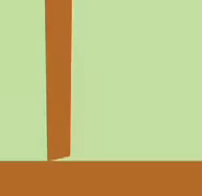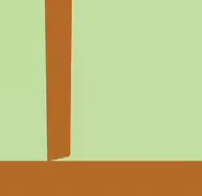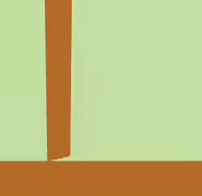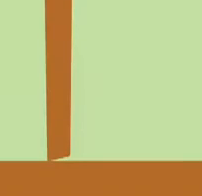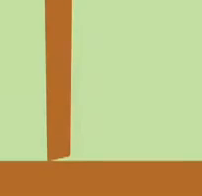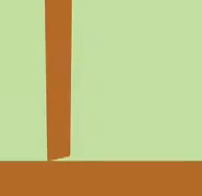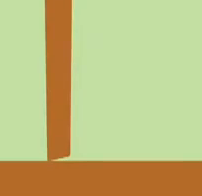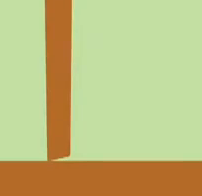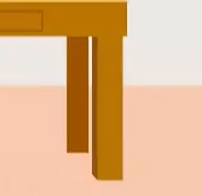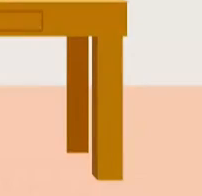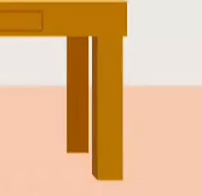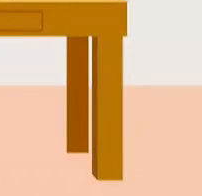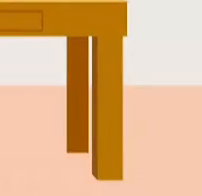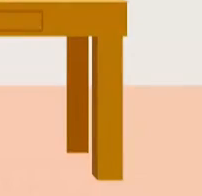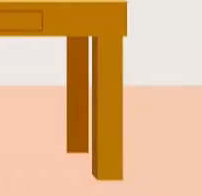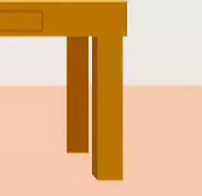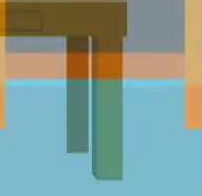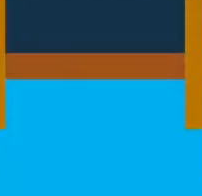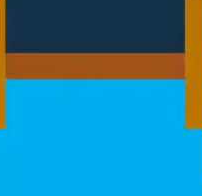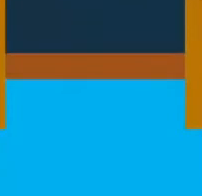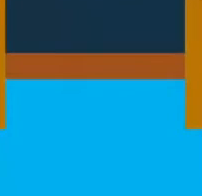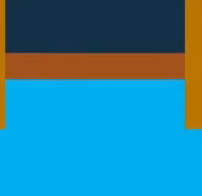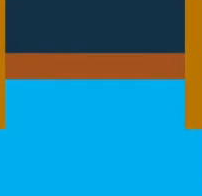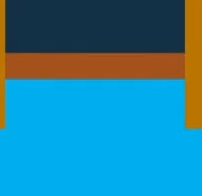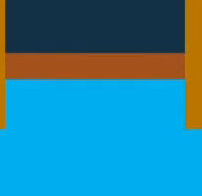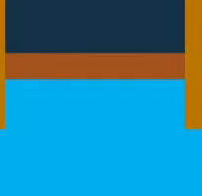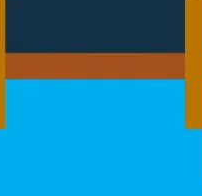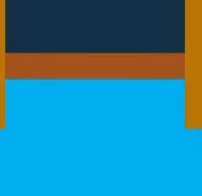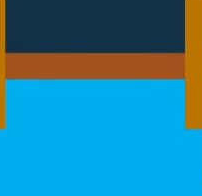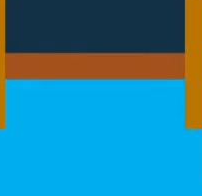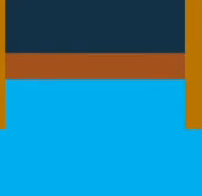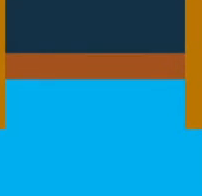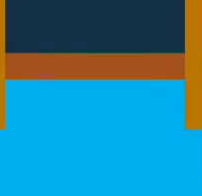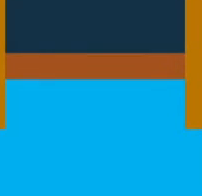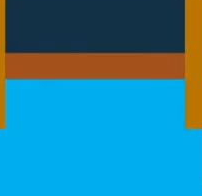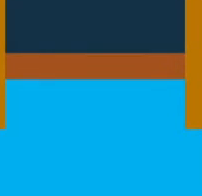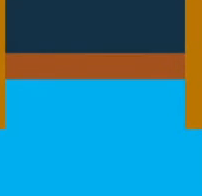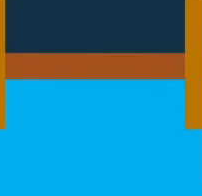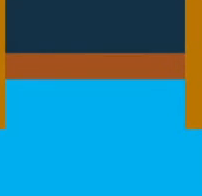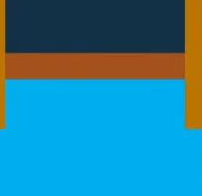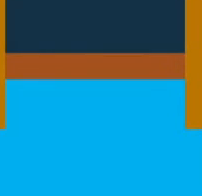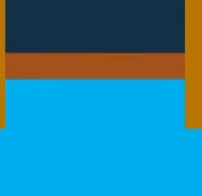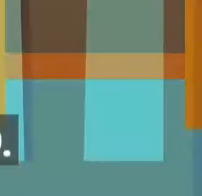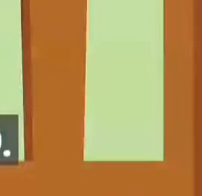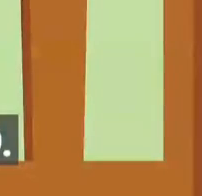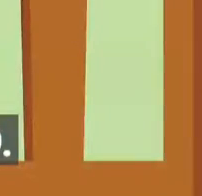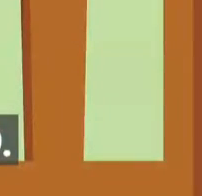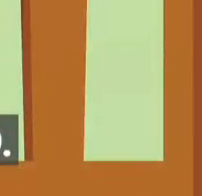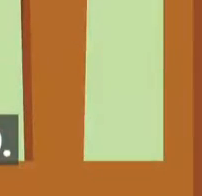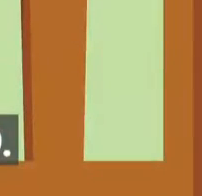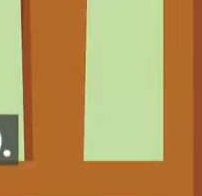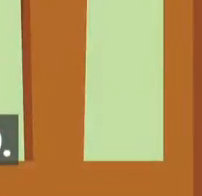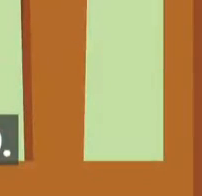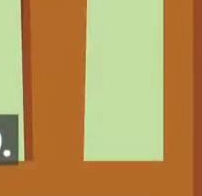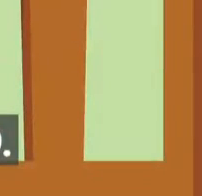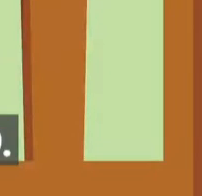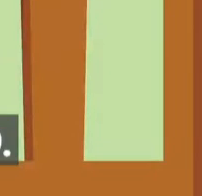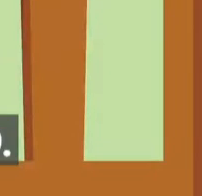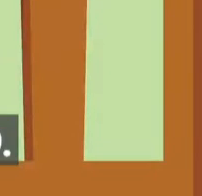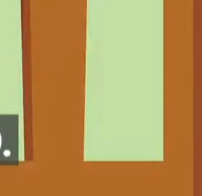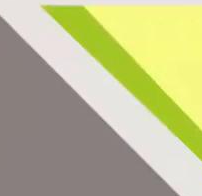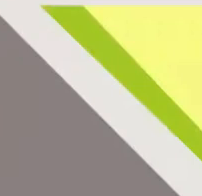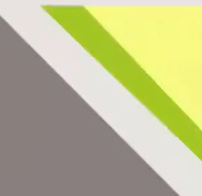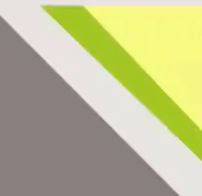teman-temanku. Gambe. Aku khawatir. Kadang-kadang saya merasa sulit untuk mengikuti pelajaran. Selama sekolah tutup